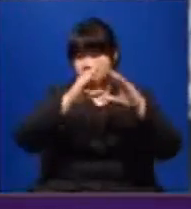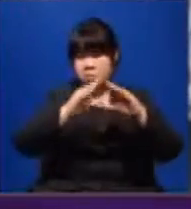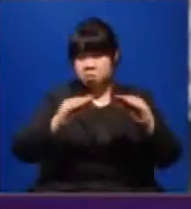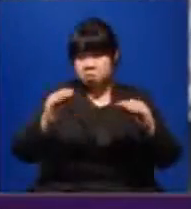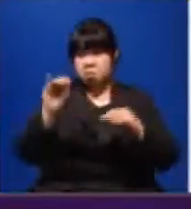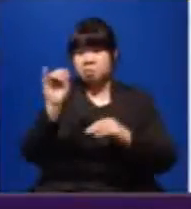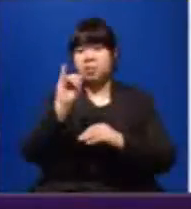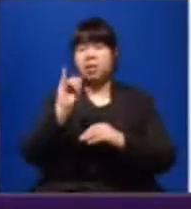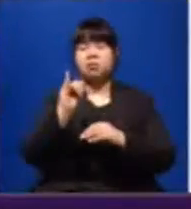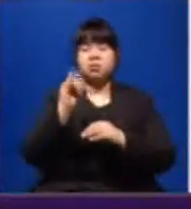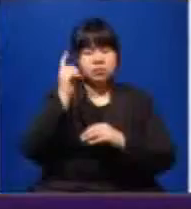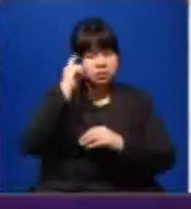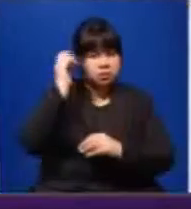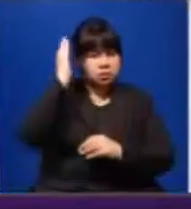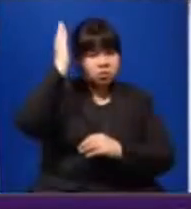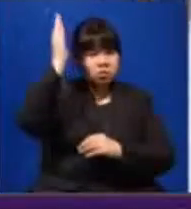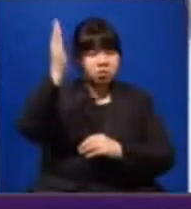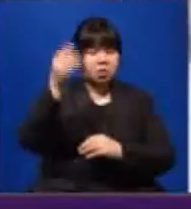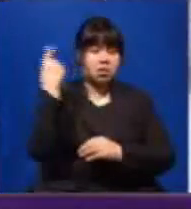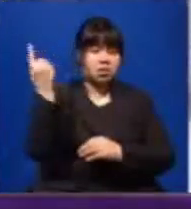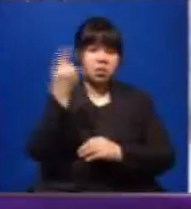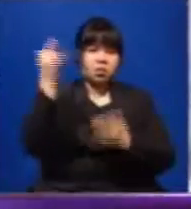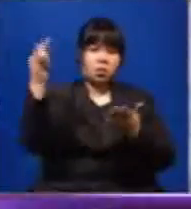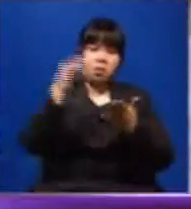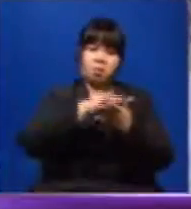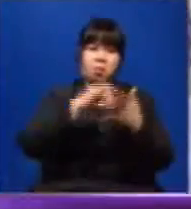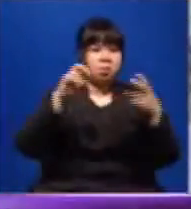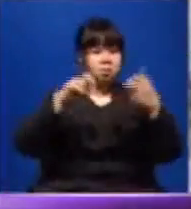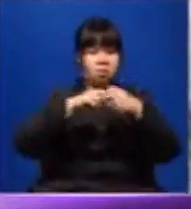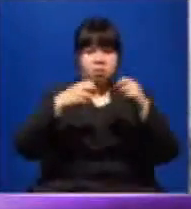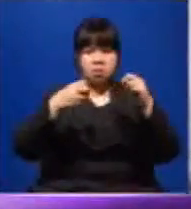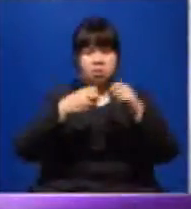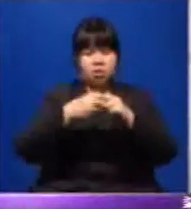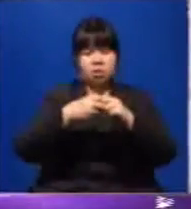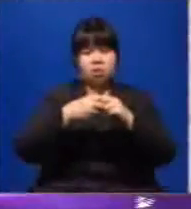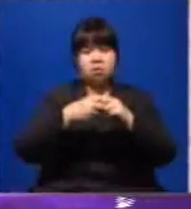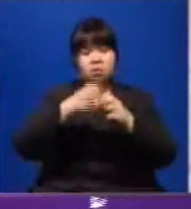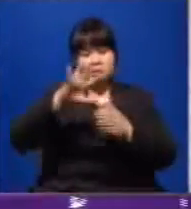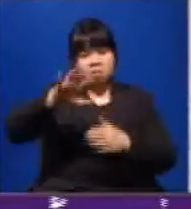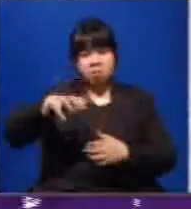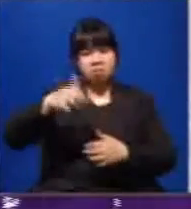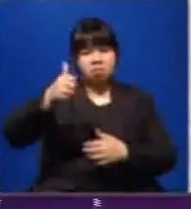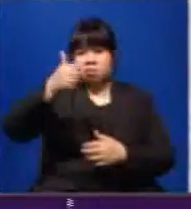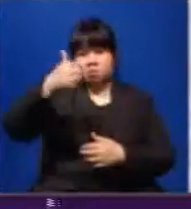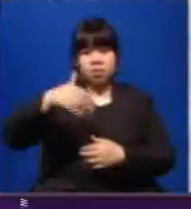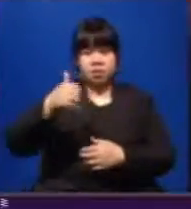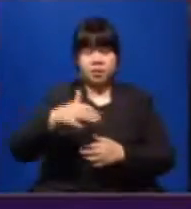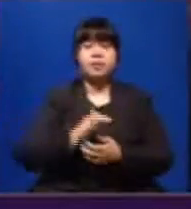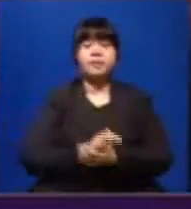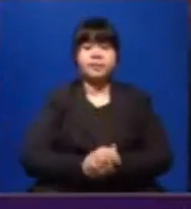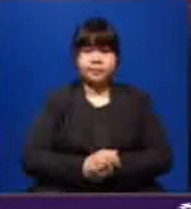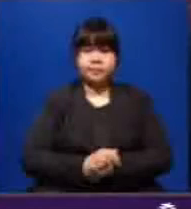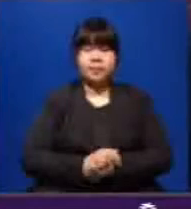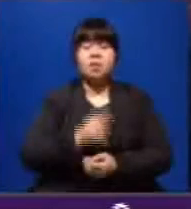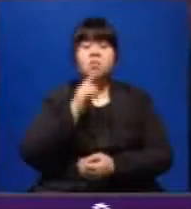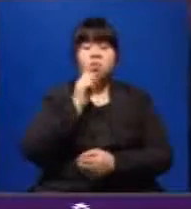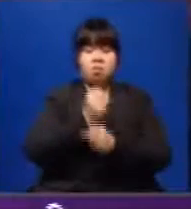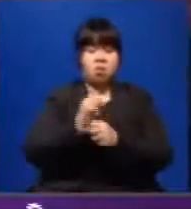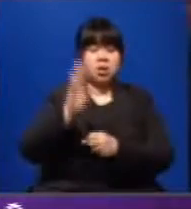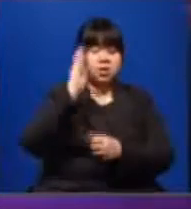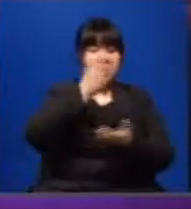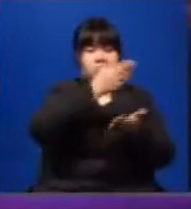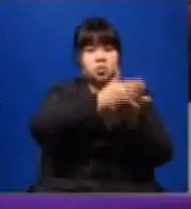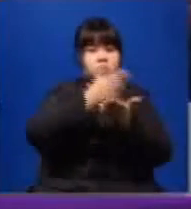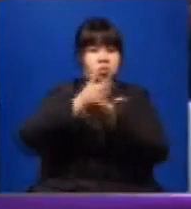ทำให้อุตสาหกรรมการท่องเที่ยวได้รับความเสียหายหนักและไม่สามารถฟื้นตัวได้ทันภายในปีนี ้แต่ว่ามีหลายบริษัทก็หยุดกิจการไปเ